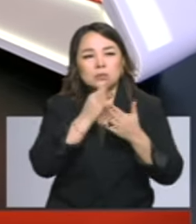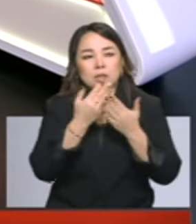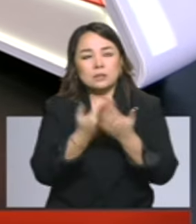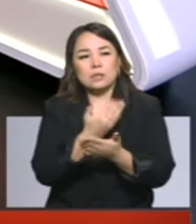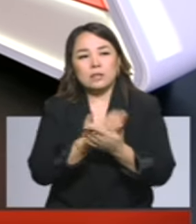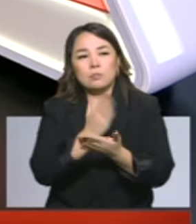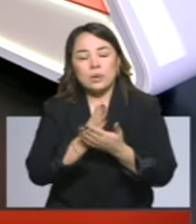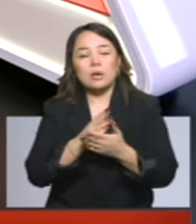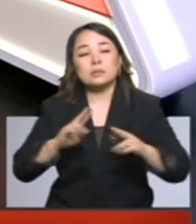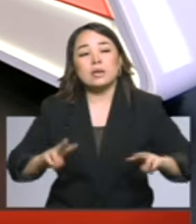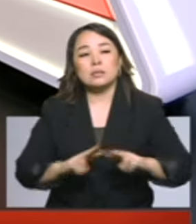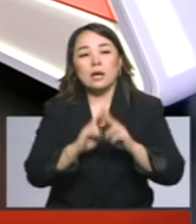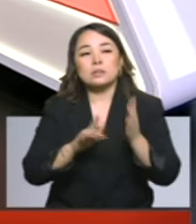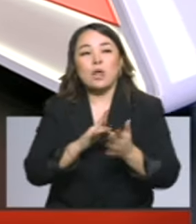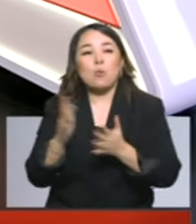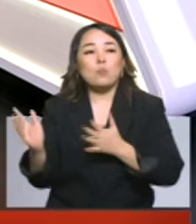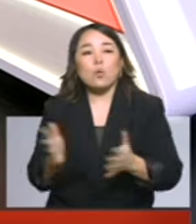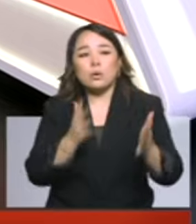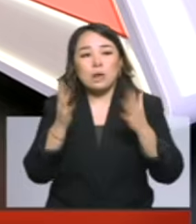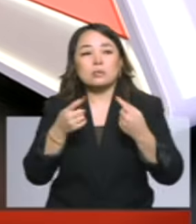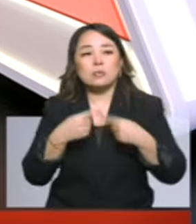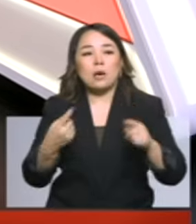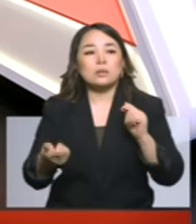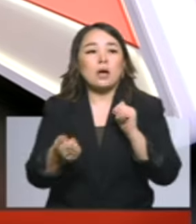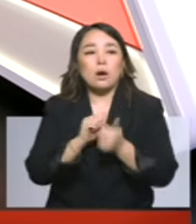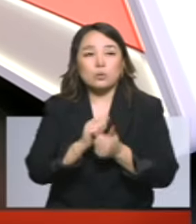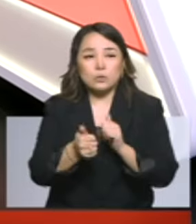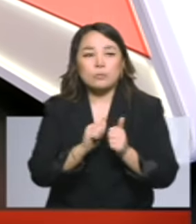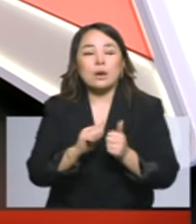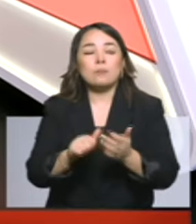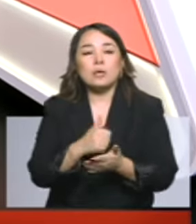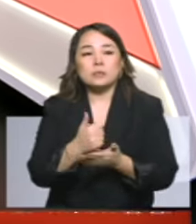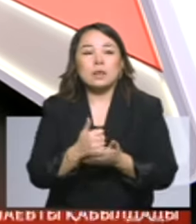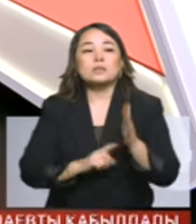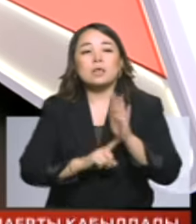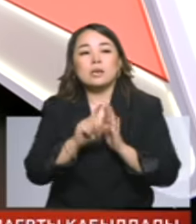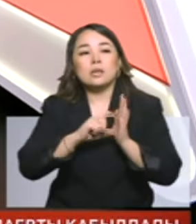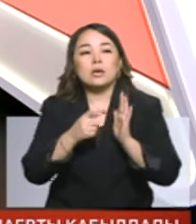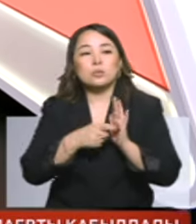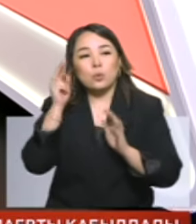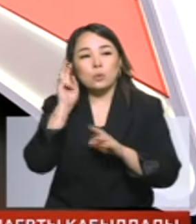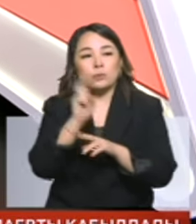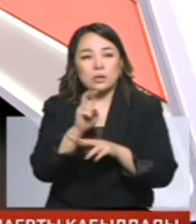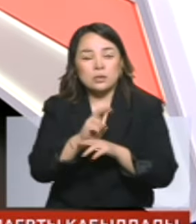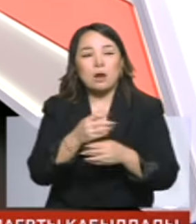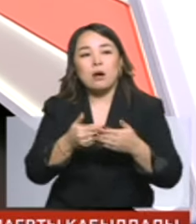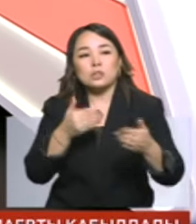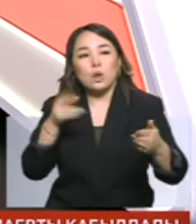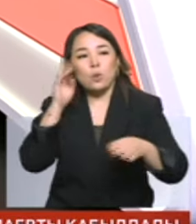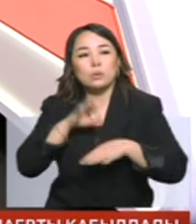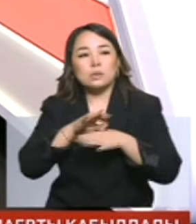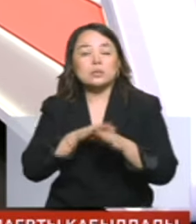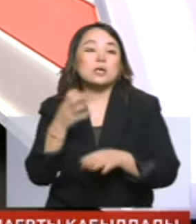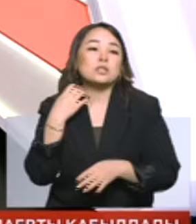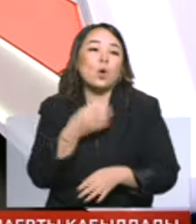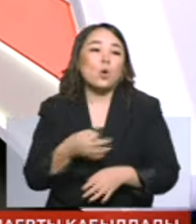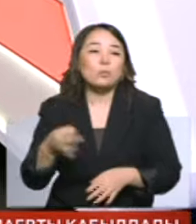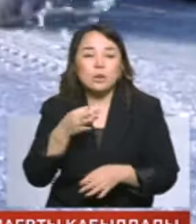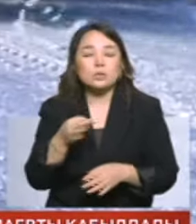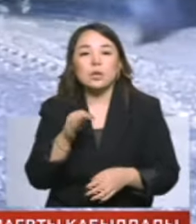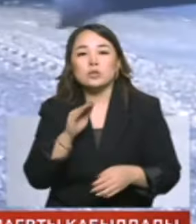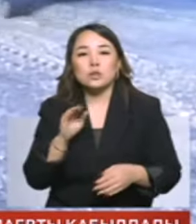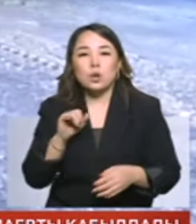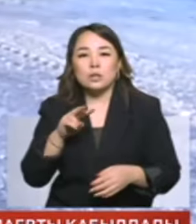жасауда. Елордада боран соғып тұр, түскі ауысымдағы бастауыш сыныптағы қашықтан оқып жатыр. Бүгін Қызылорда облысында